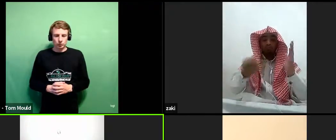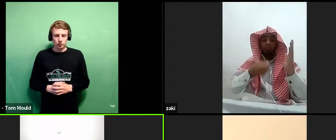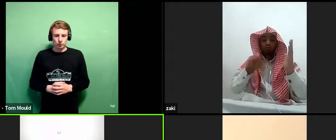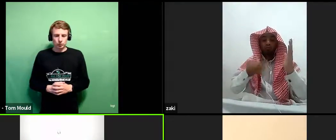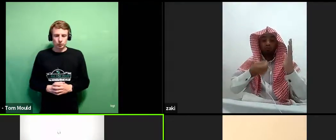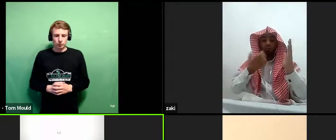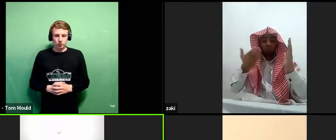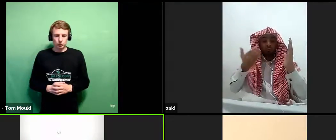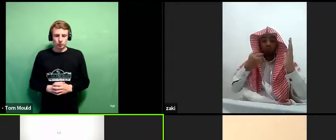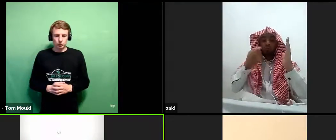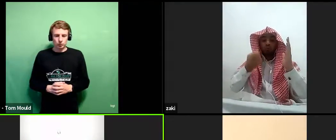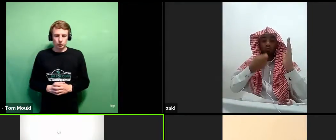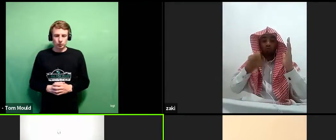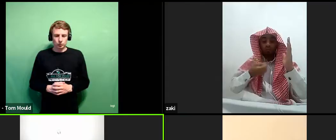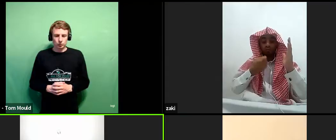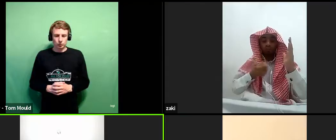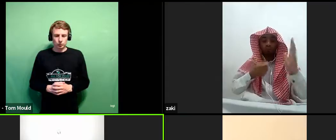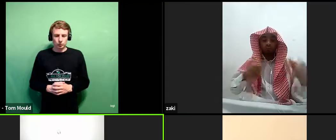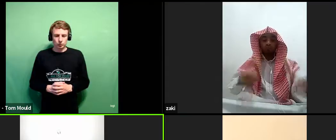للوالدين